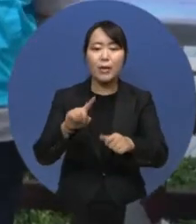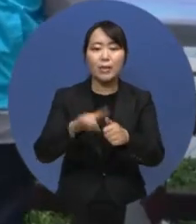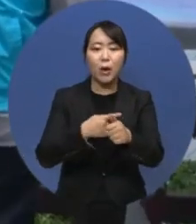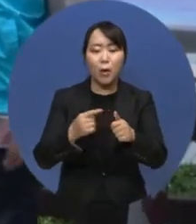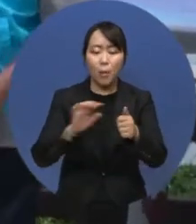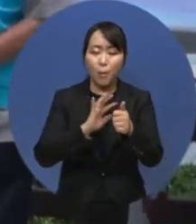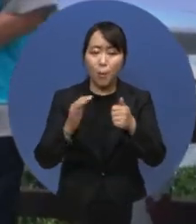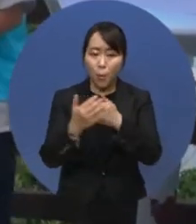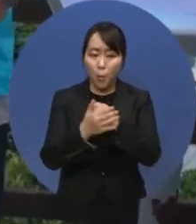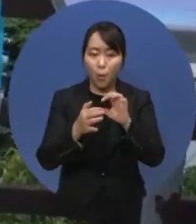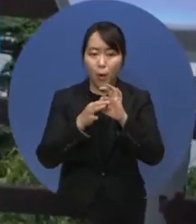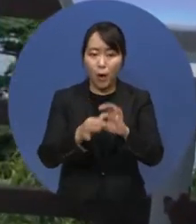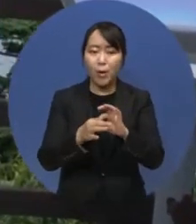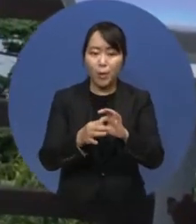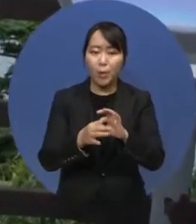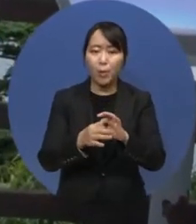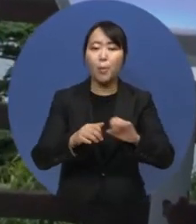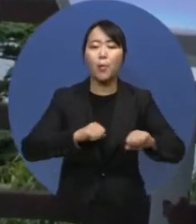특별자연보호봉사활동을 하게 됐다고 말했습니다.